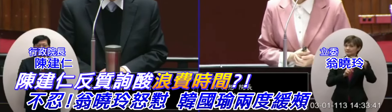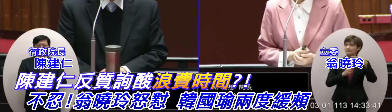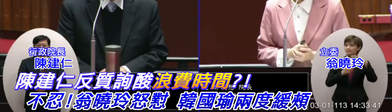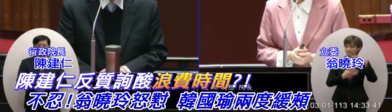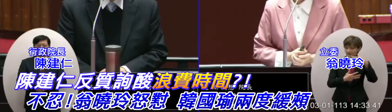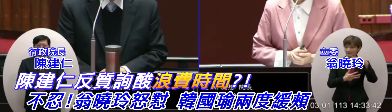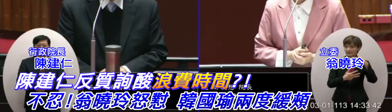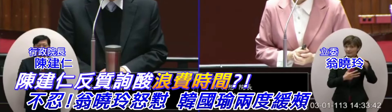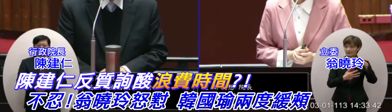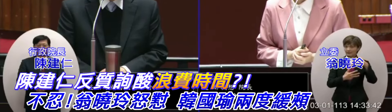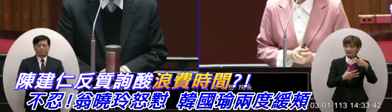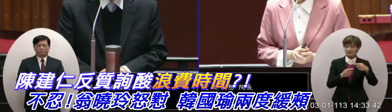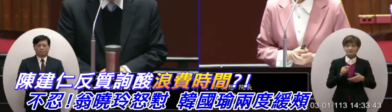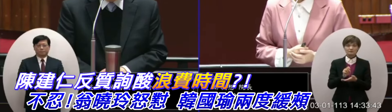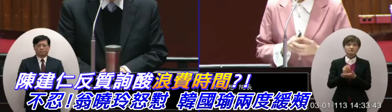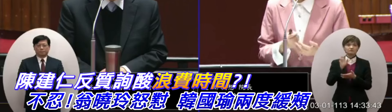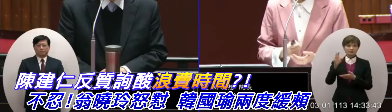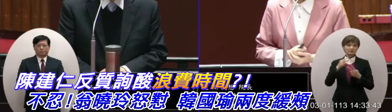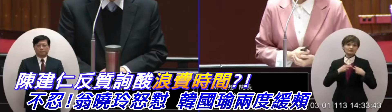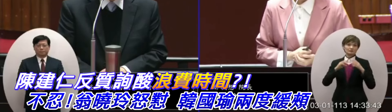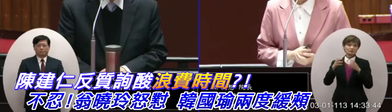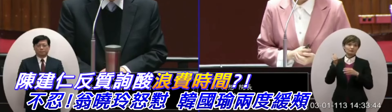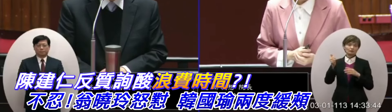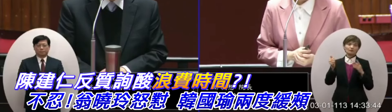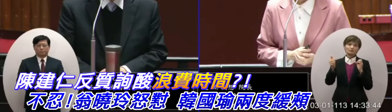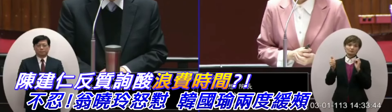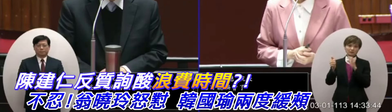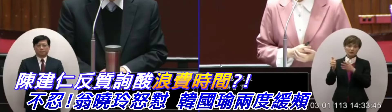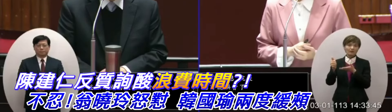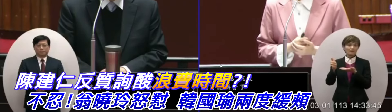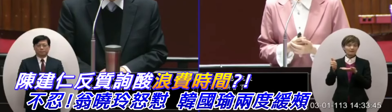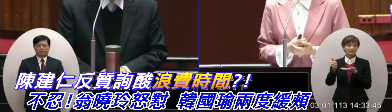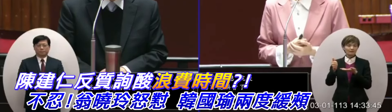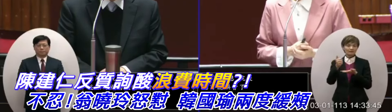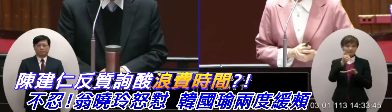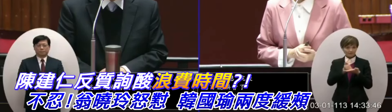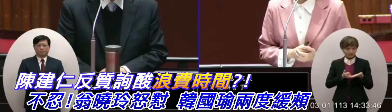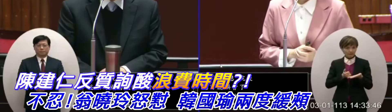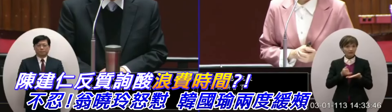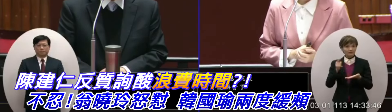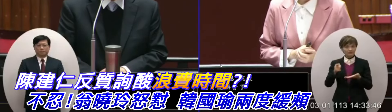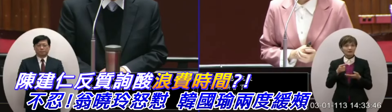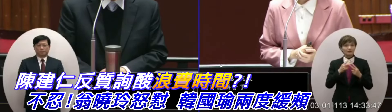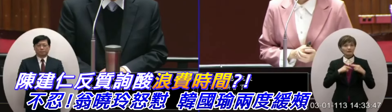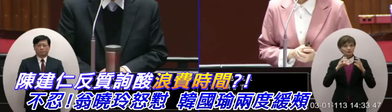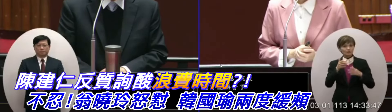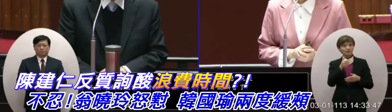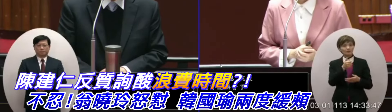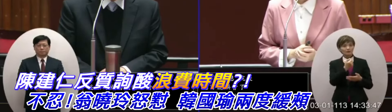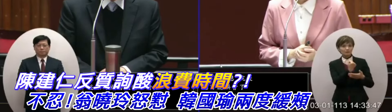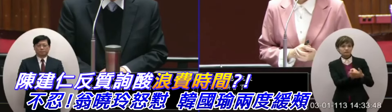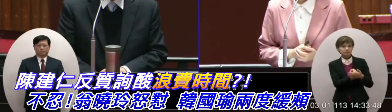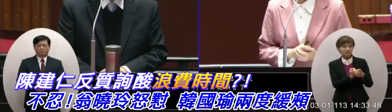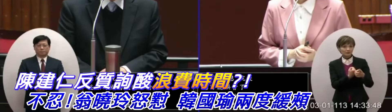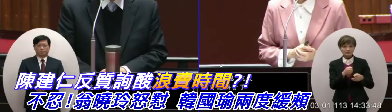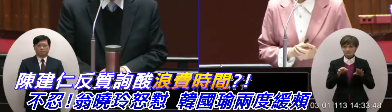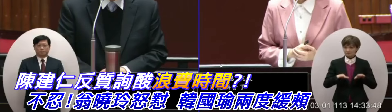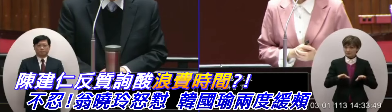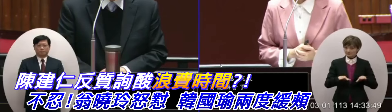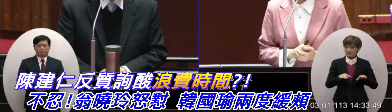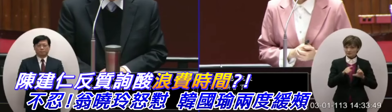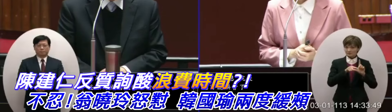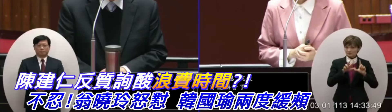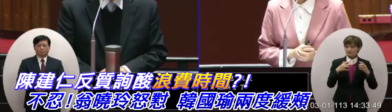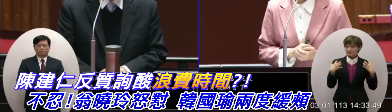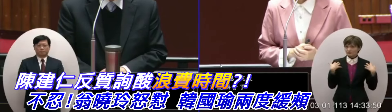您就向蔡总统提出总辞，后来也被蔡总统慰留。那么，所以您现在的内阁的角色，应该是属于我们这边讲的